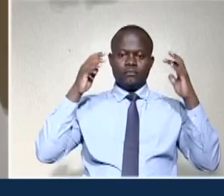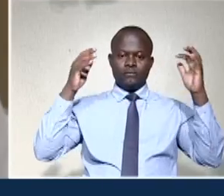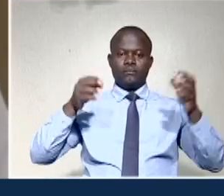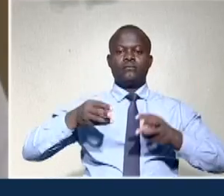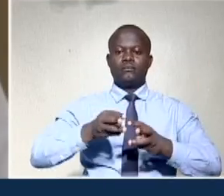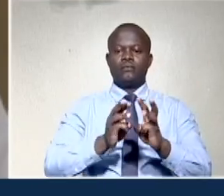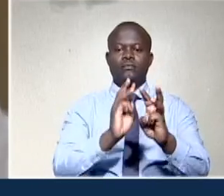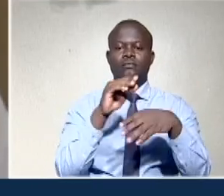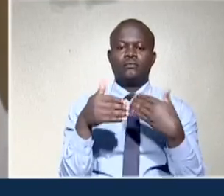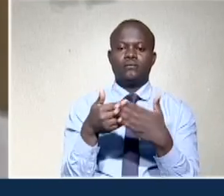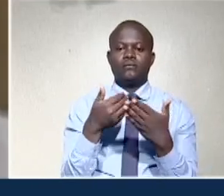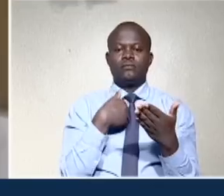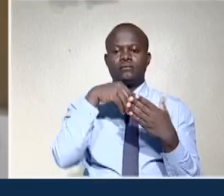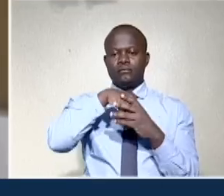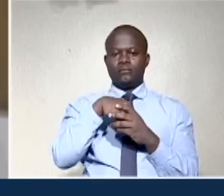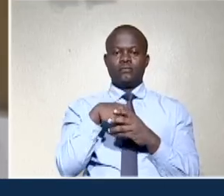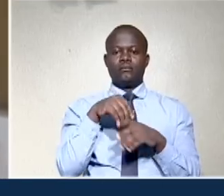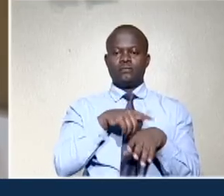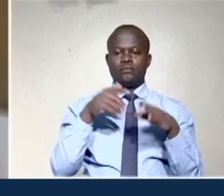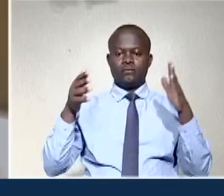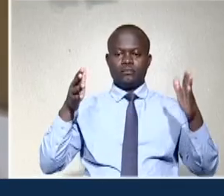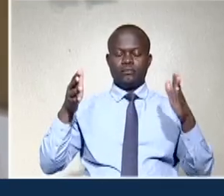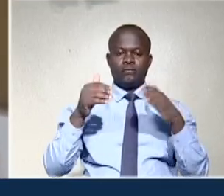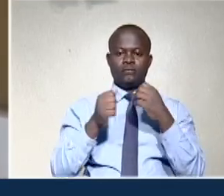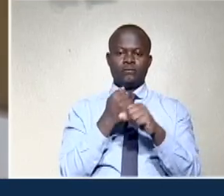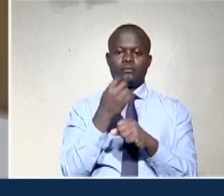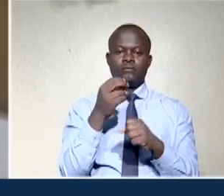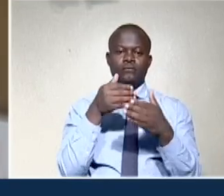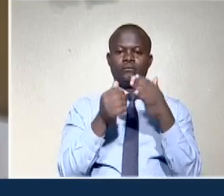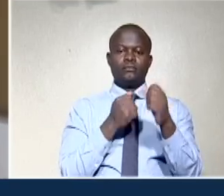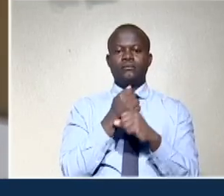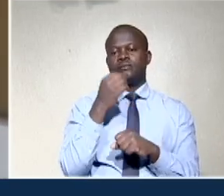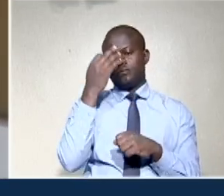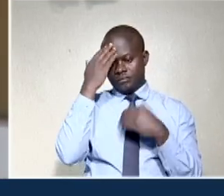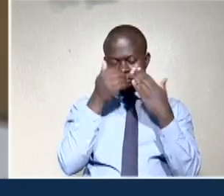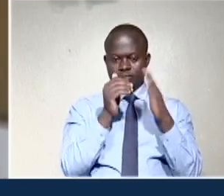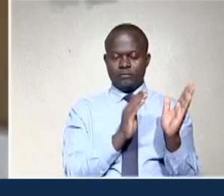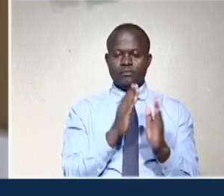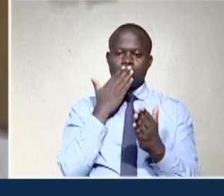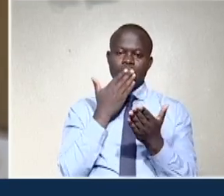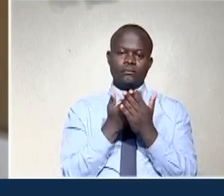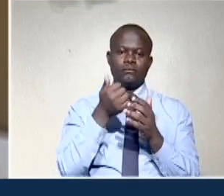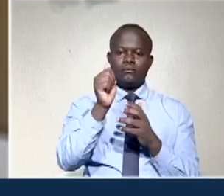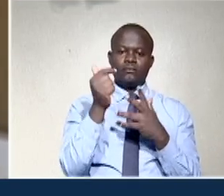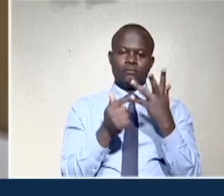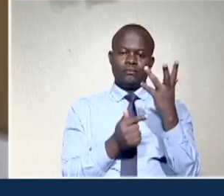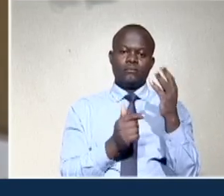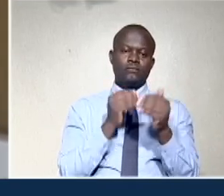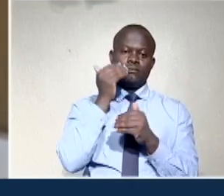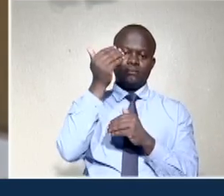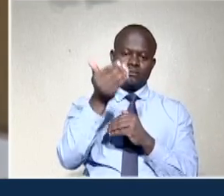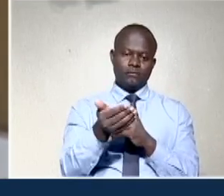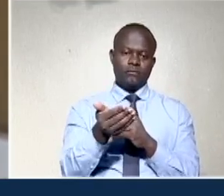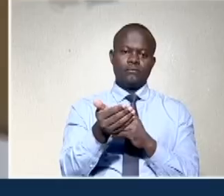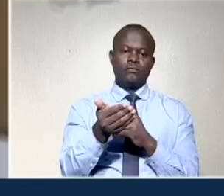buryo ubufitemo na grace period hagati y'imyaka 2-3 kugira ngo tunganye neza ibyo bintu noneho ubashe